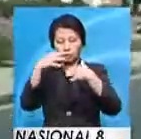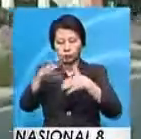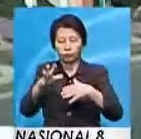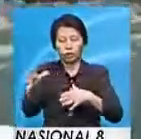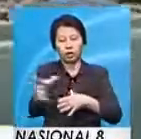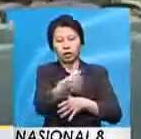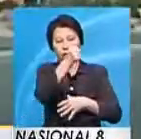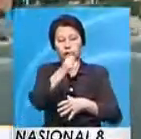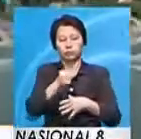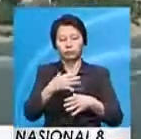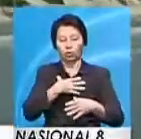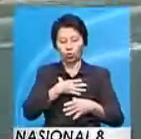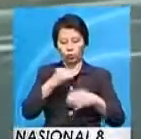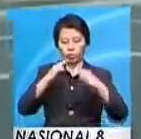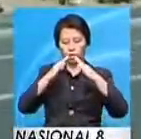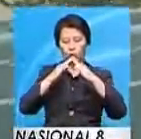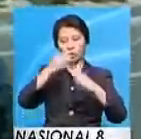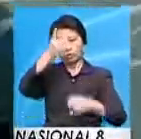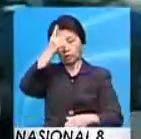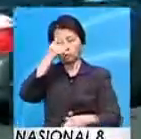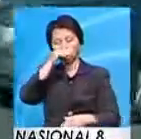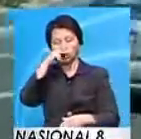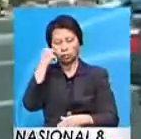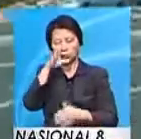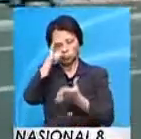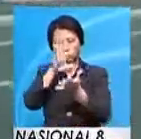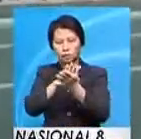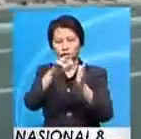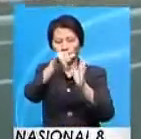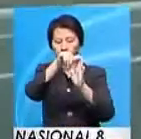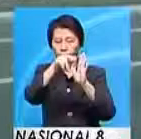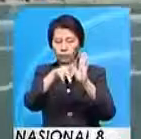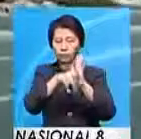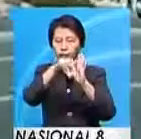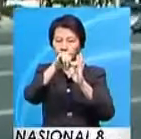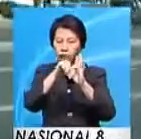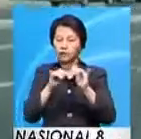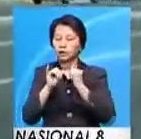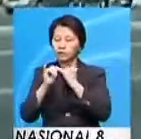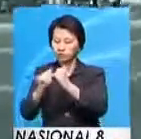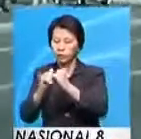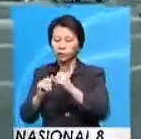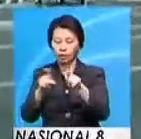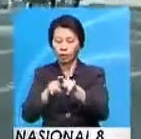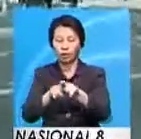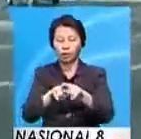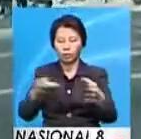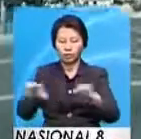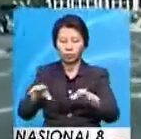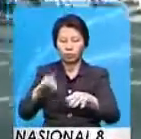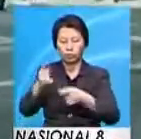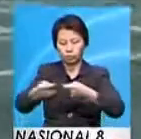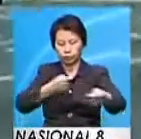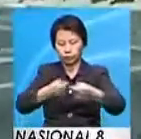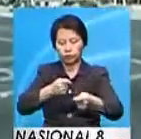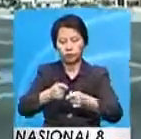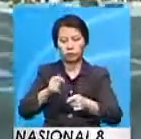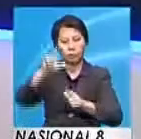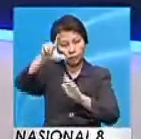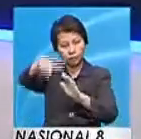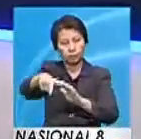mengambil alih White House, Datuk Seri Najib yakin polisi sama akan diteruskan pentadbiran baharu kelak.